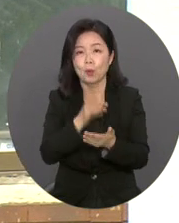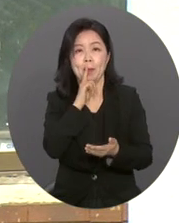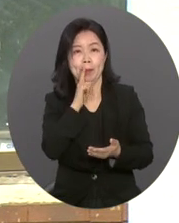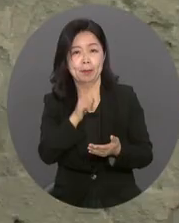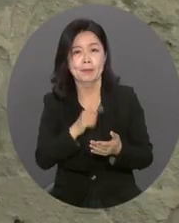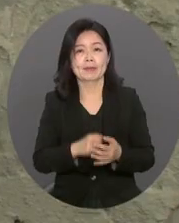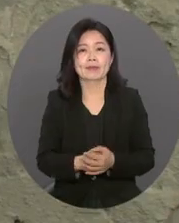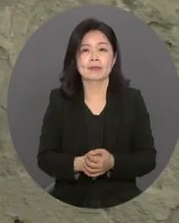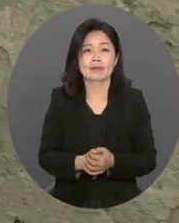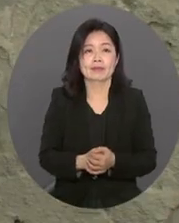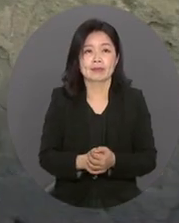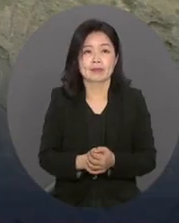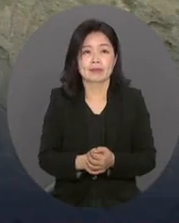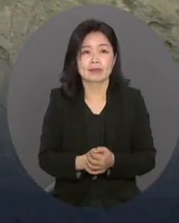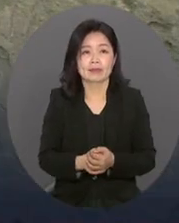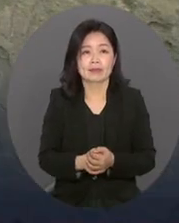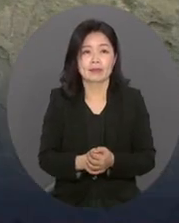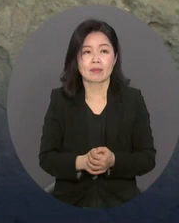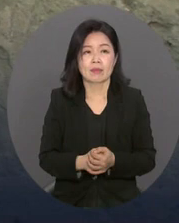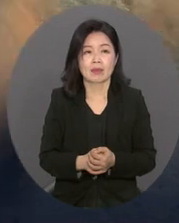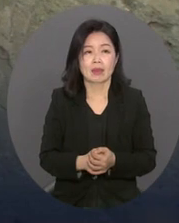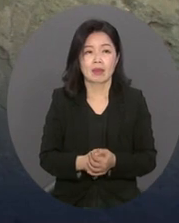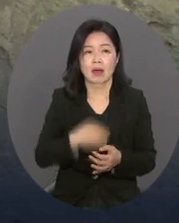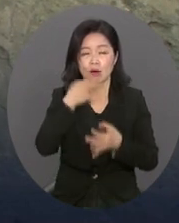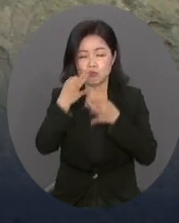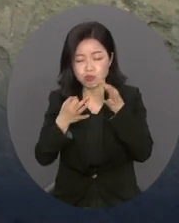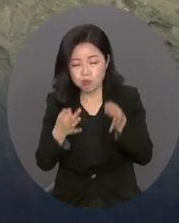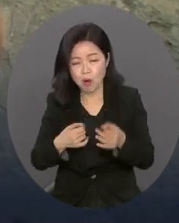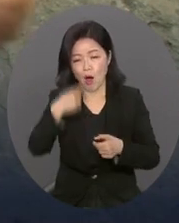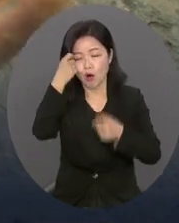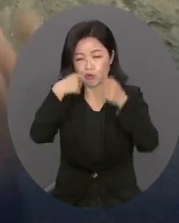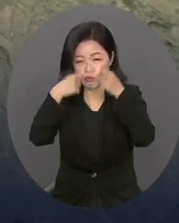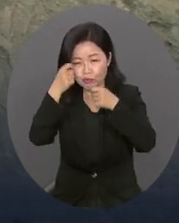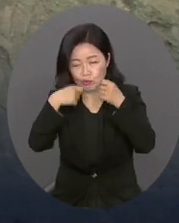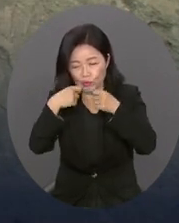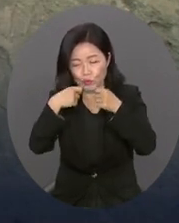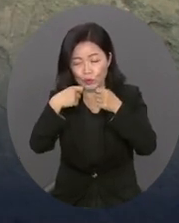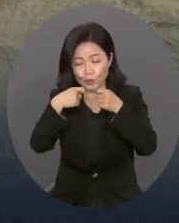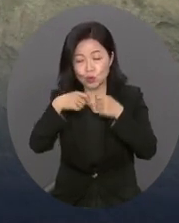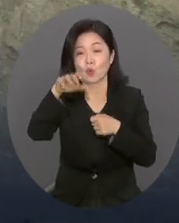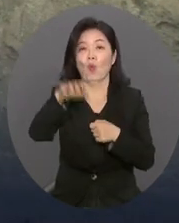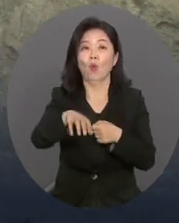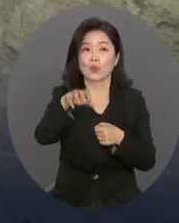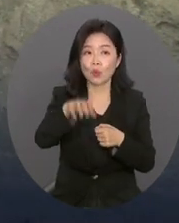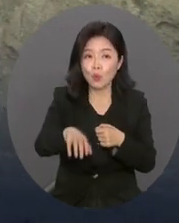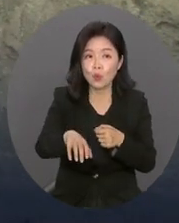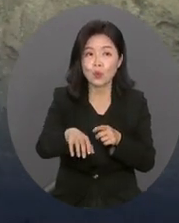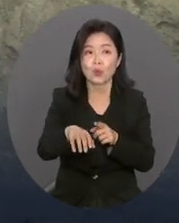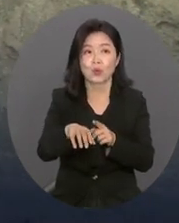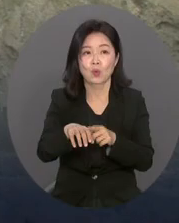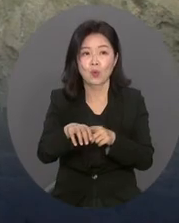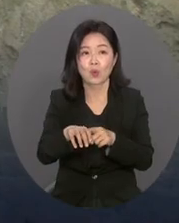있습니다. 목매했던 그 자리, 눈물로 참으로 압이 안 뱉던 그 자리, 받지